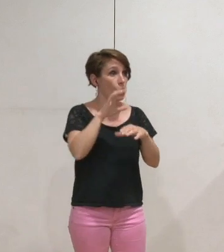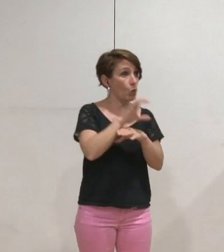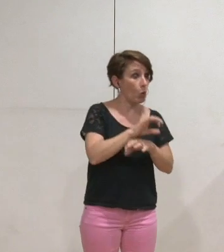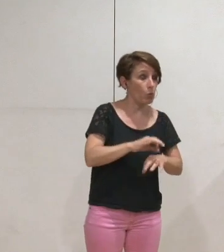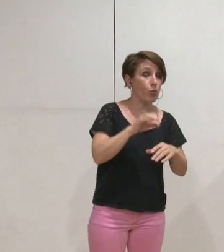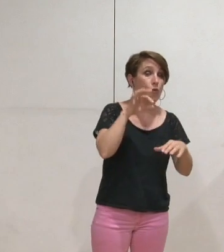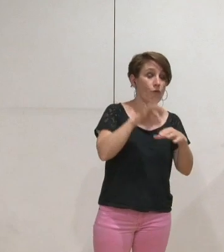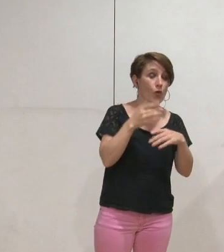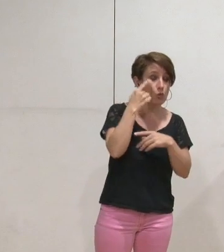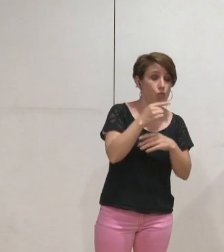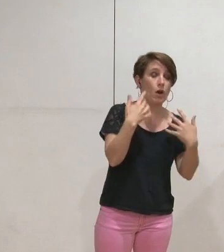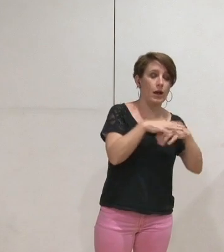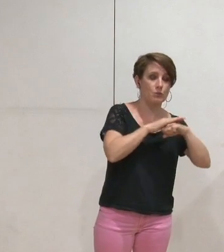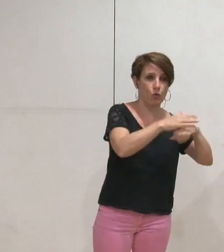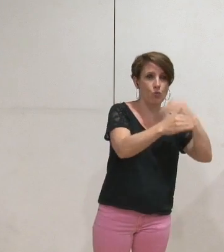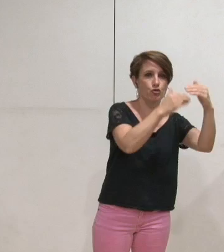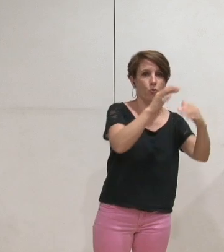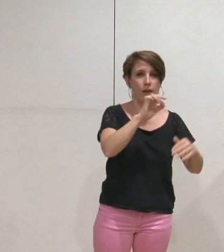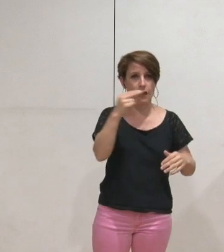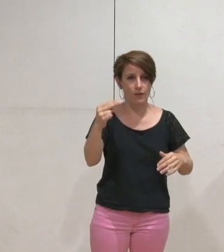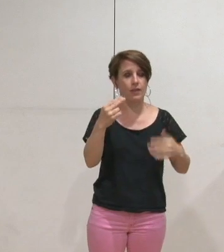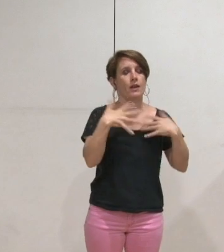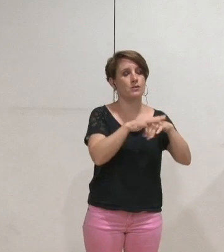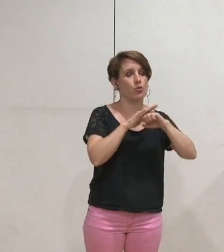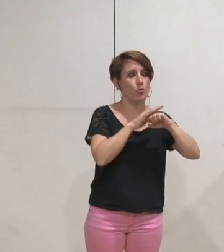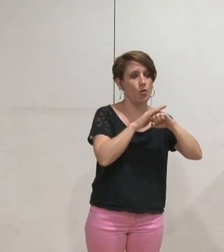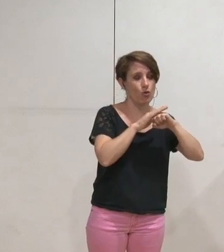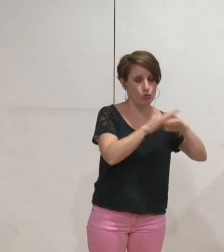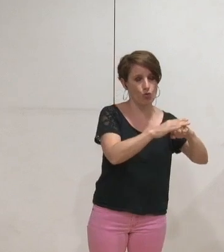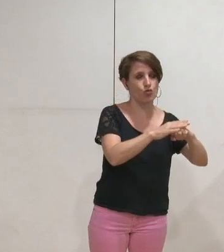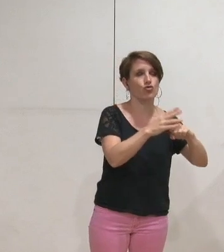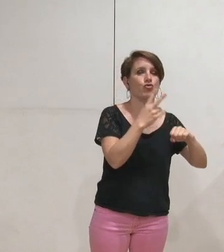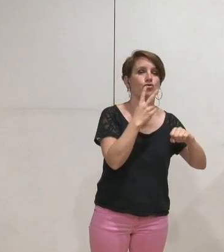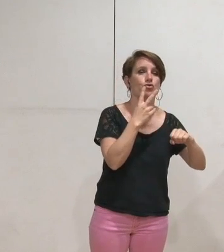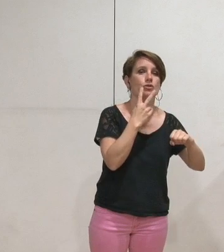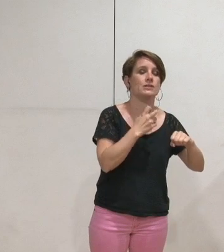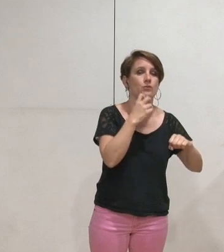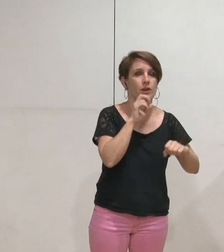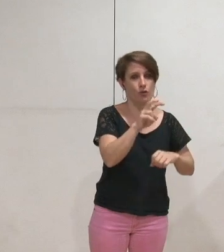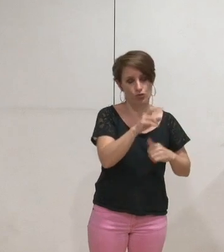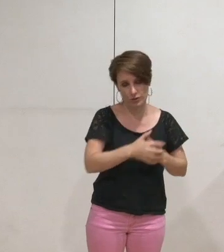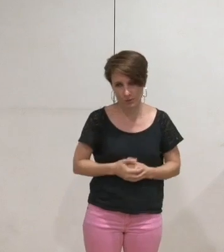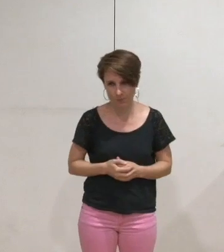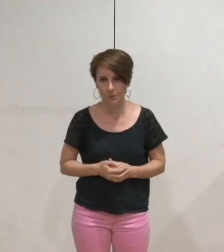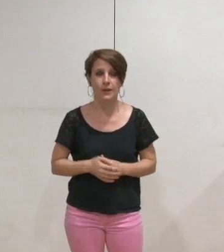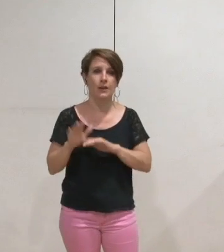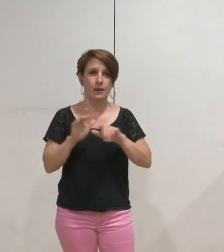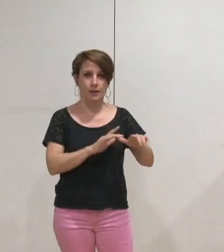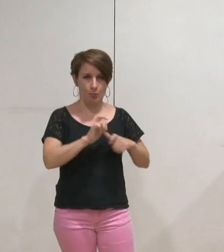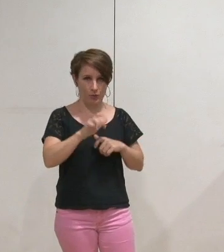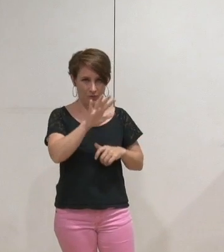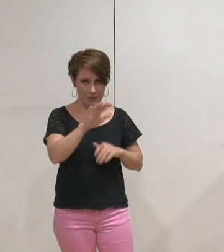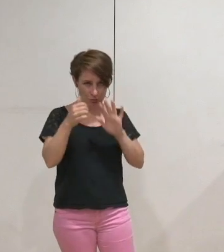national rassemblement de gauche et de progrès rassemblement citoyen de la gauche et écologistes délibération adoptée la 56 c'est la convention de mise